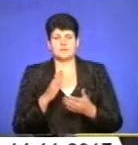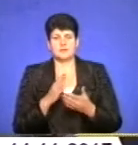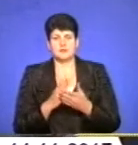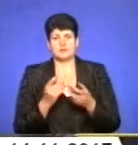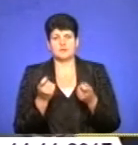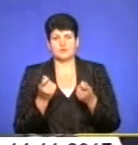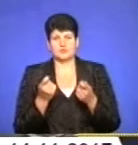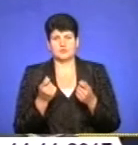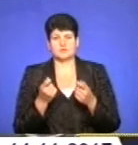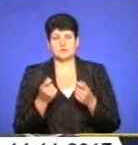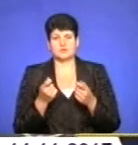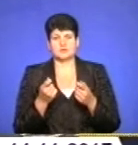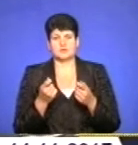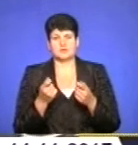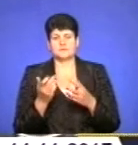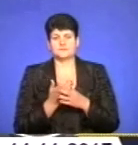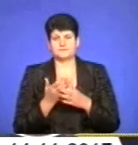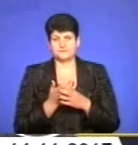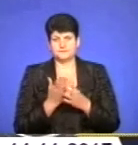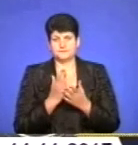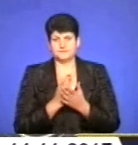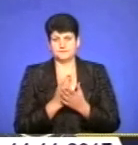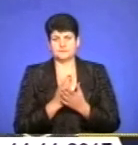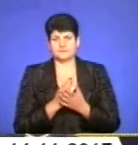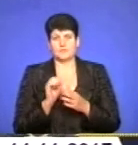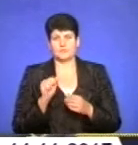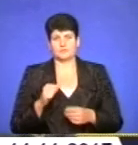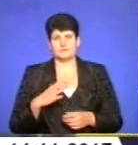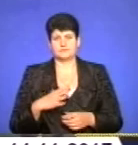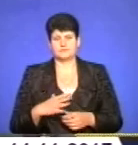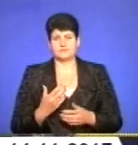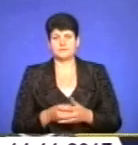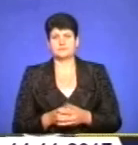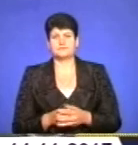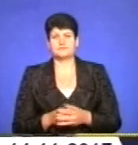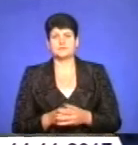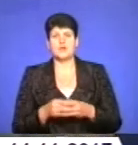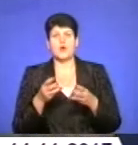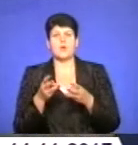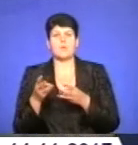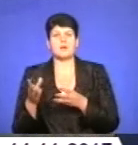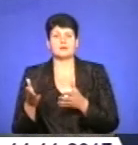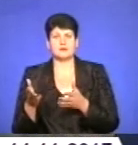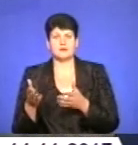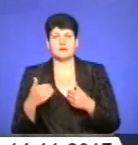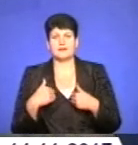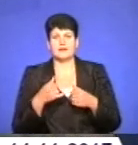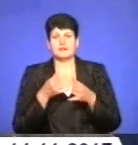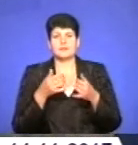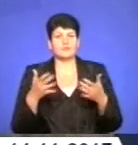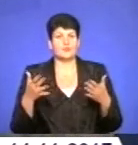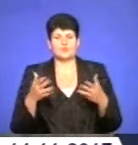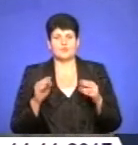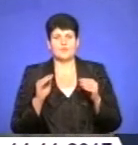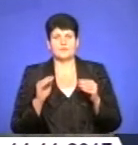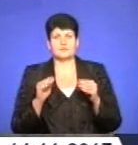трошки скидку, так. Що можна витримати. На опалення я не можу,